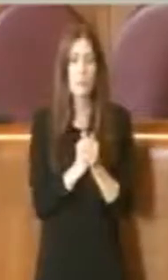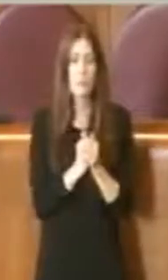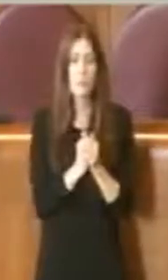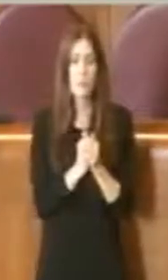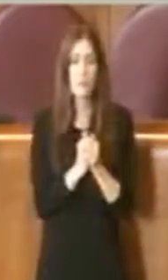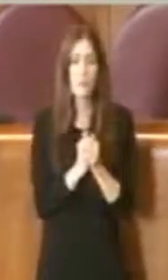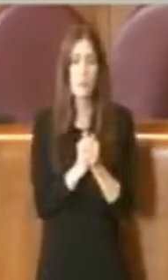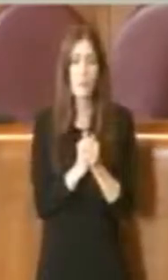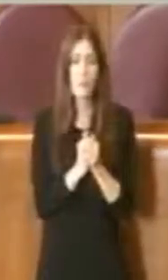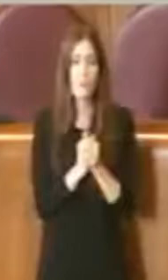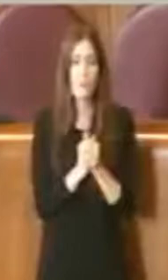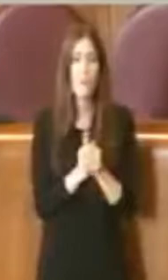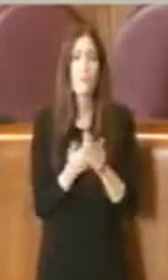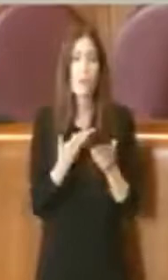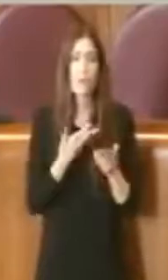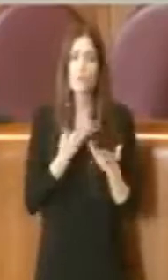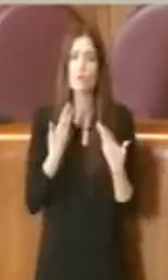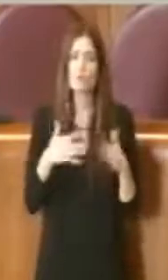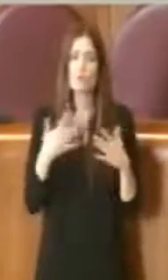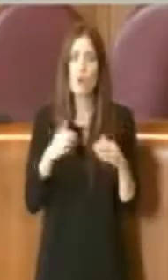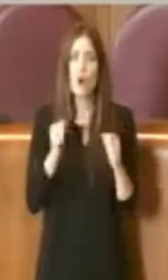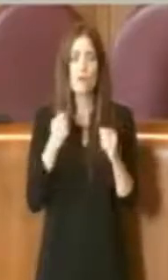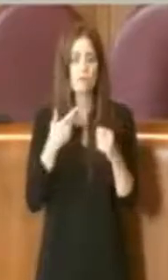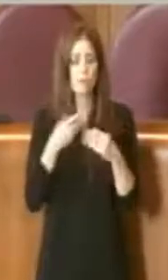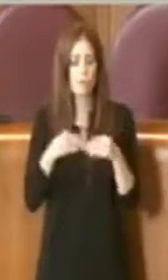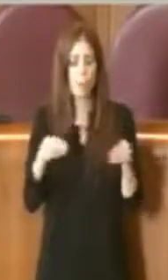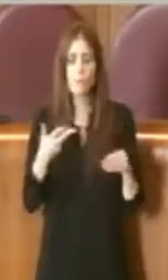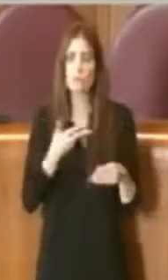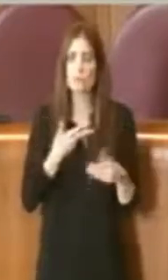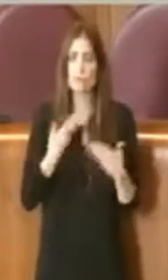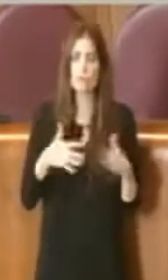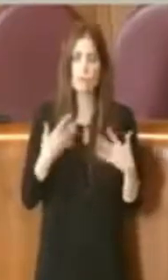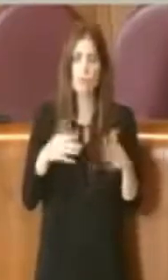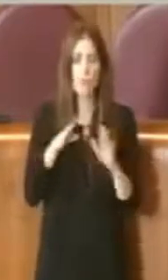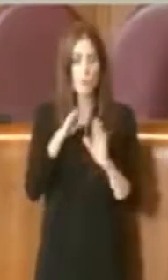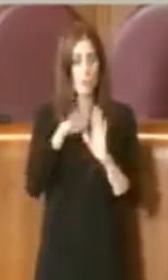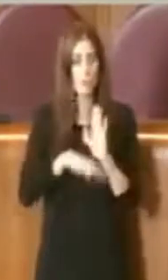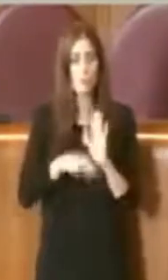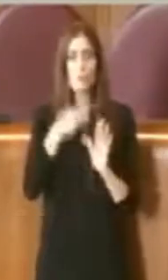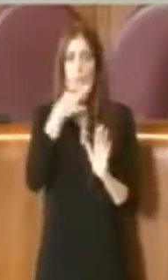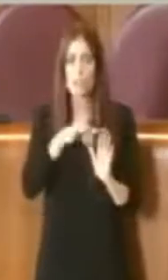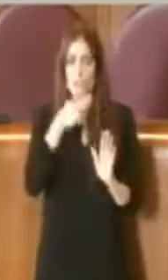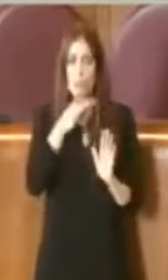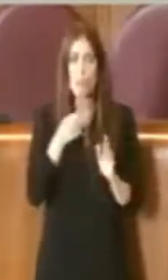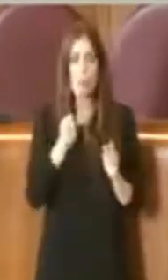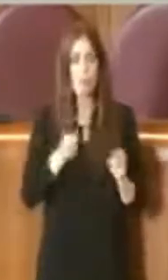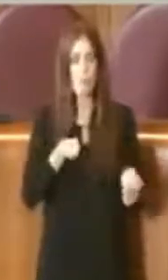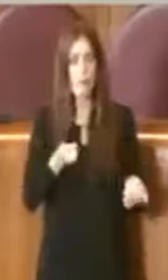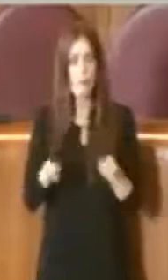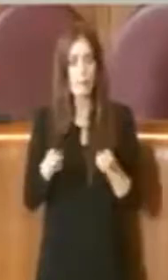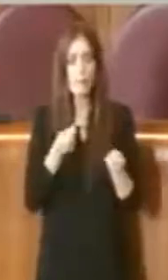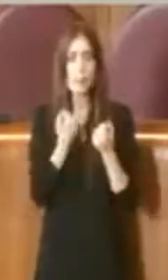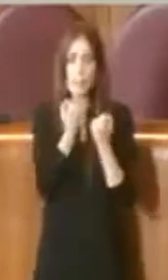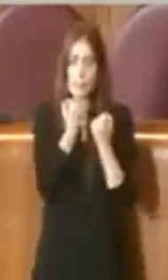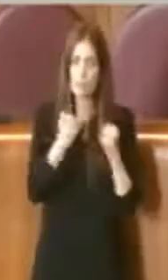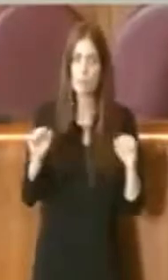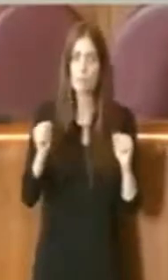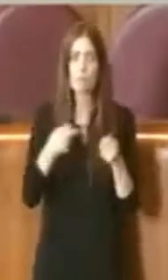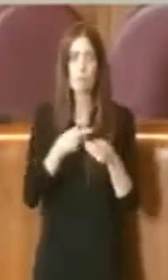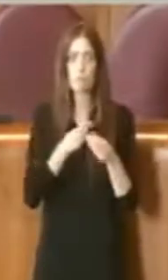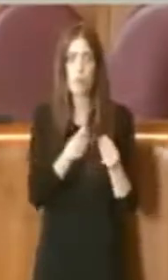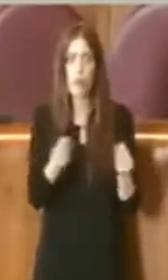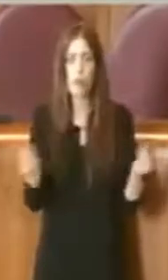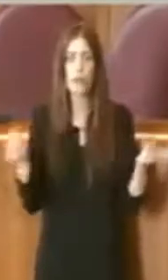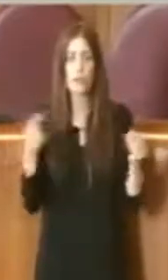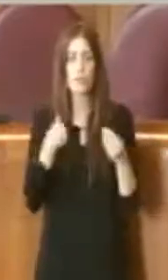e possono essere costruiti tutti gli strumenti di programmazione e pianificazione affinché si possa amministrare con democrazia, pluralismo, efficienza